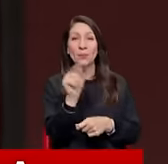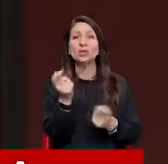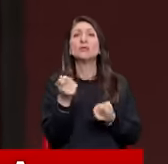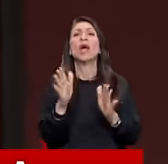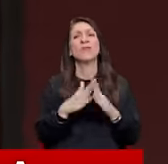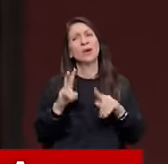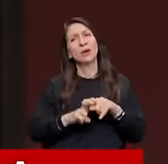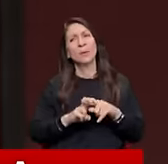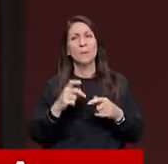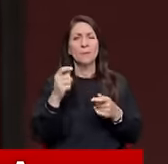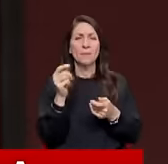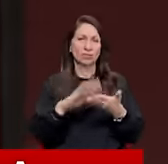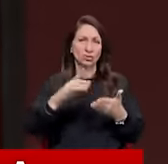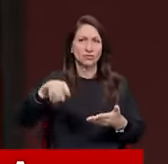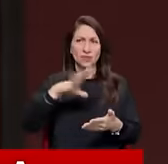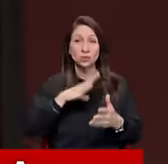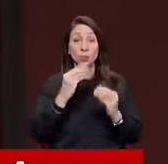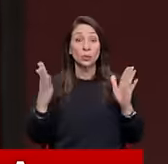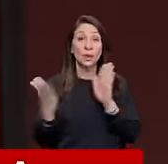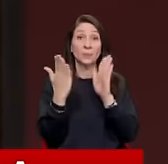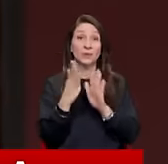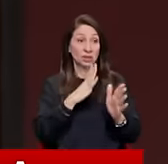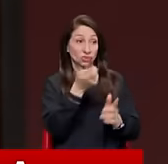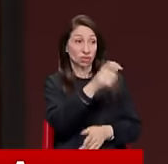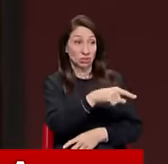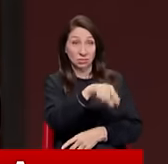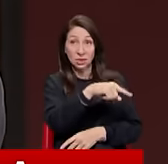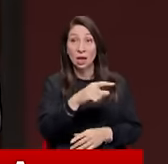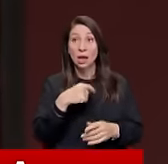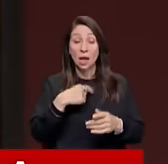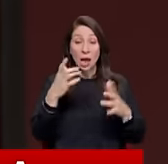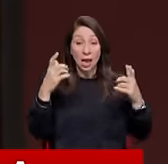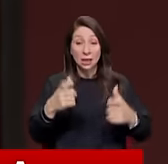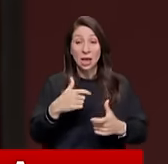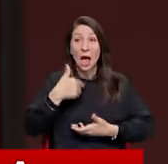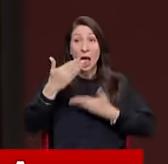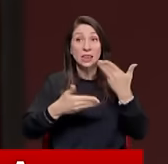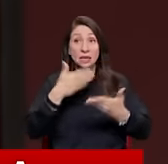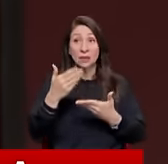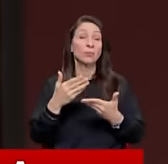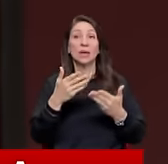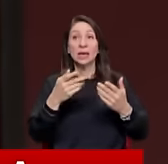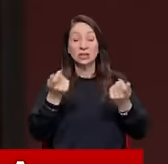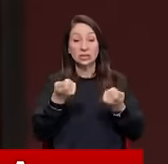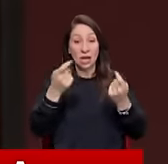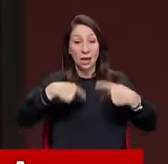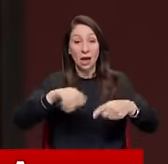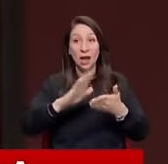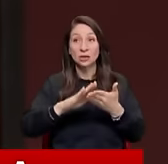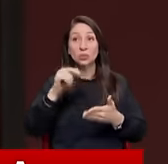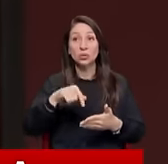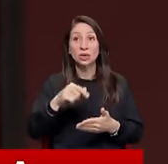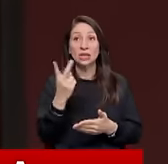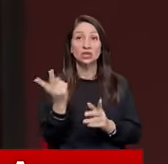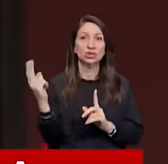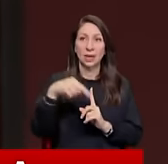var. Çalışan arkadaşlarımızdan da büyük bir tepki var. Atölyemizi ben her yerde kıvanarak anlatırım. Atölyedeki arkadaşlar diyor ki bugün 2